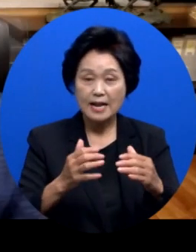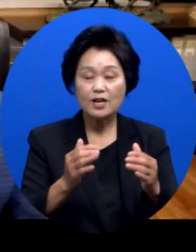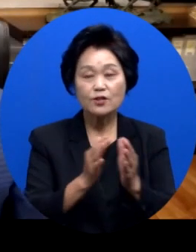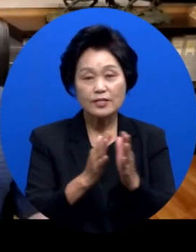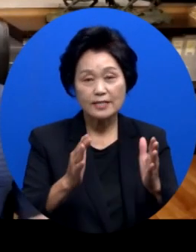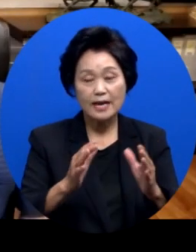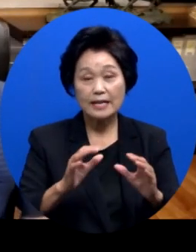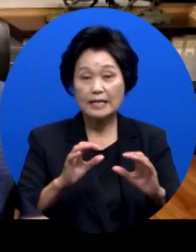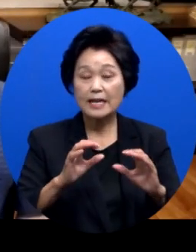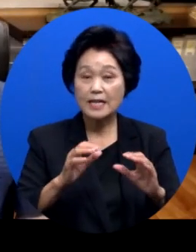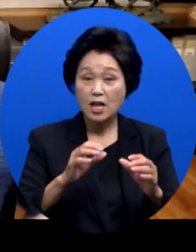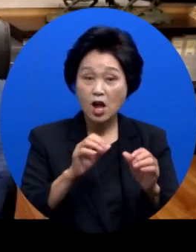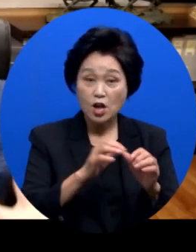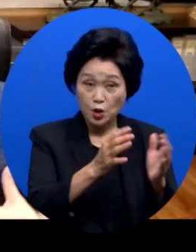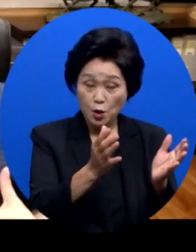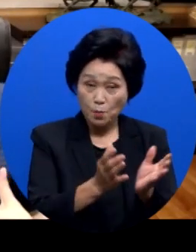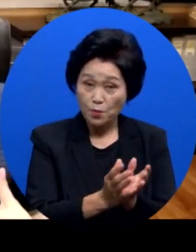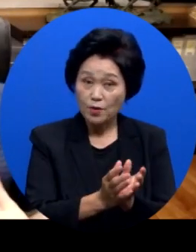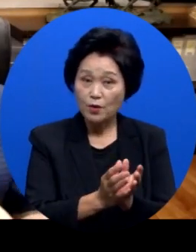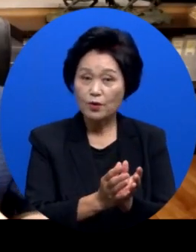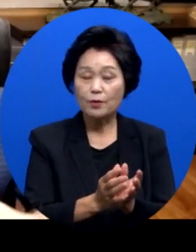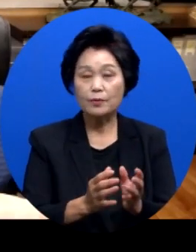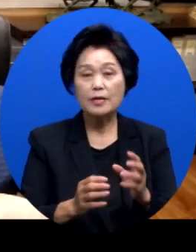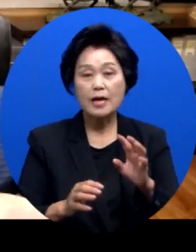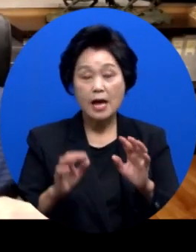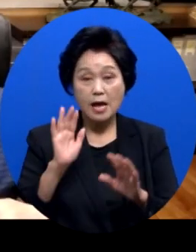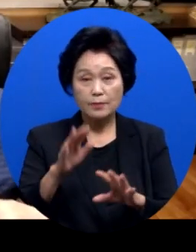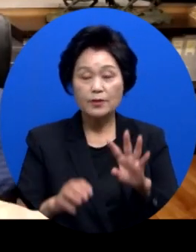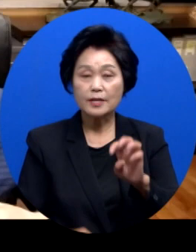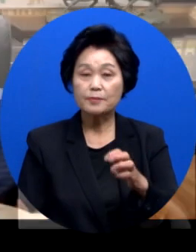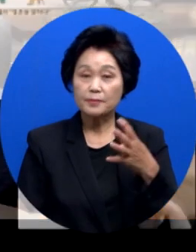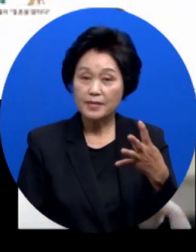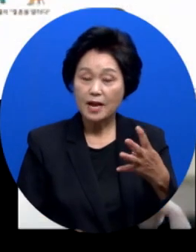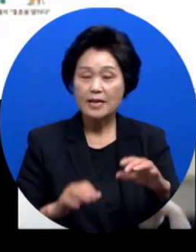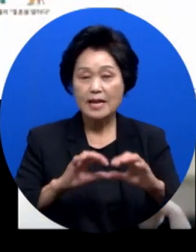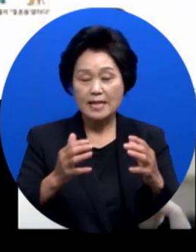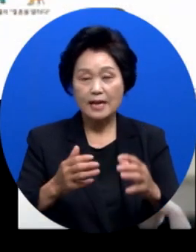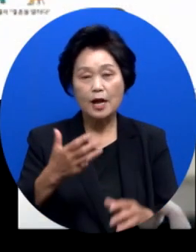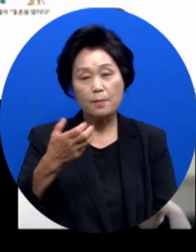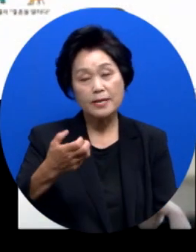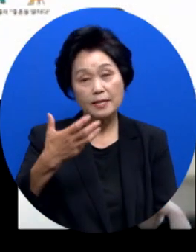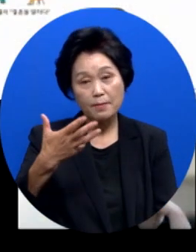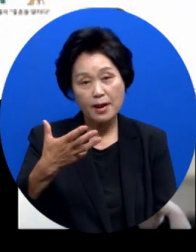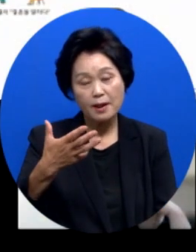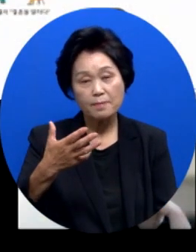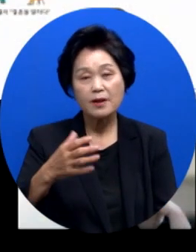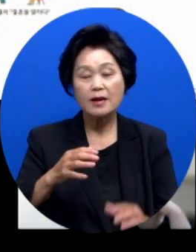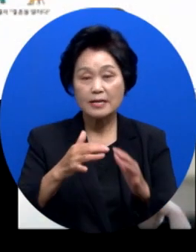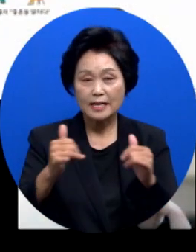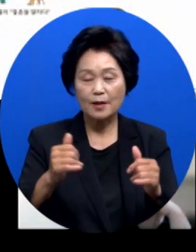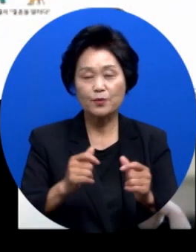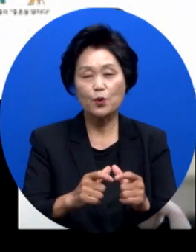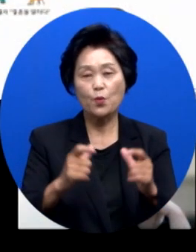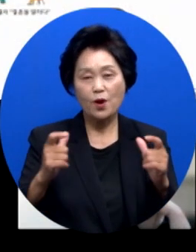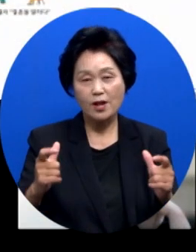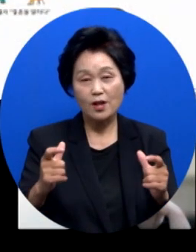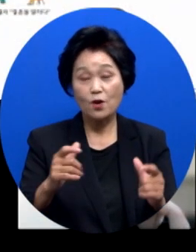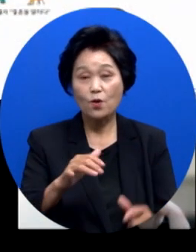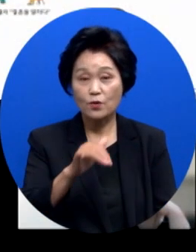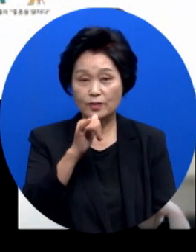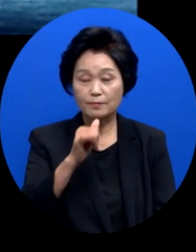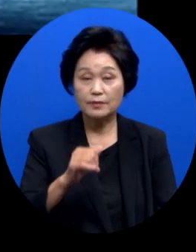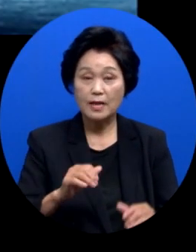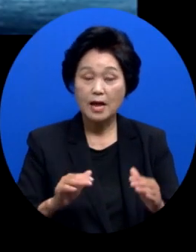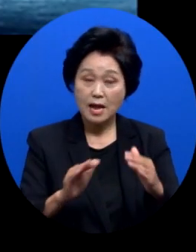클럽은 2기에서 34개국 88명의 참여 루 확대 될 정도입니다 가정문제 부터